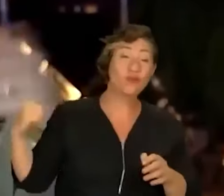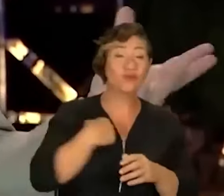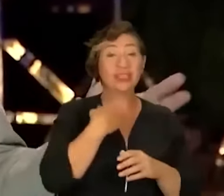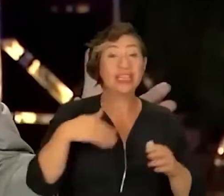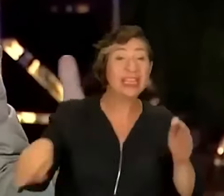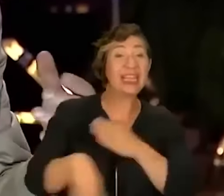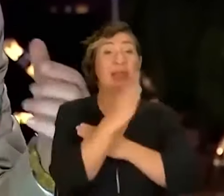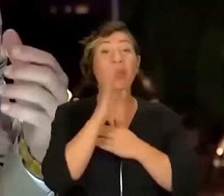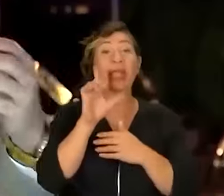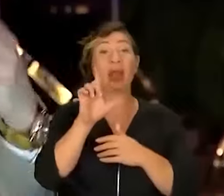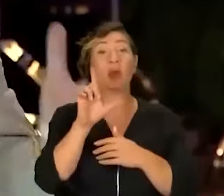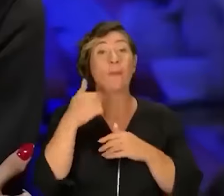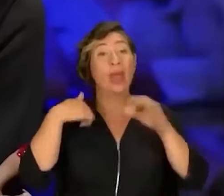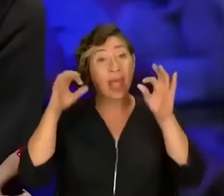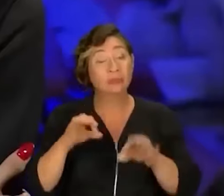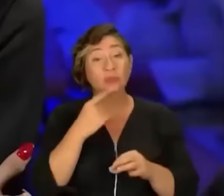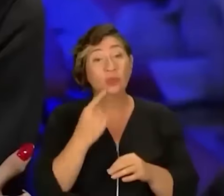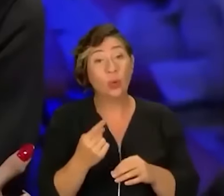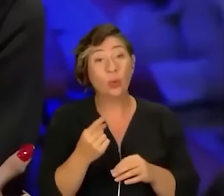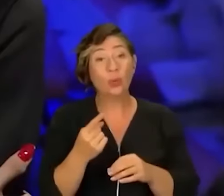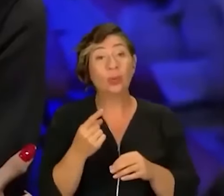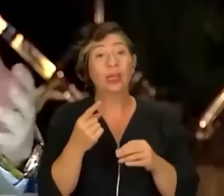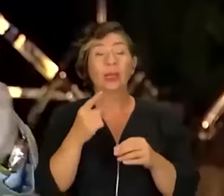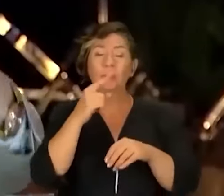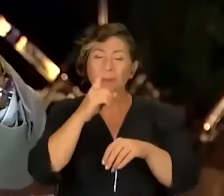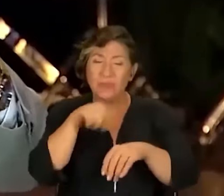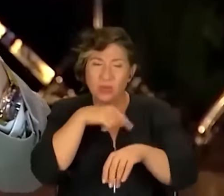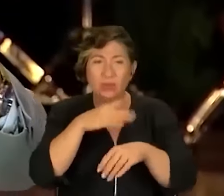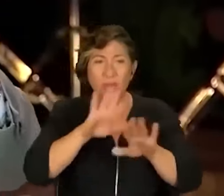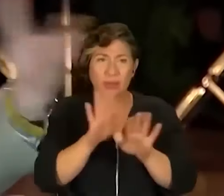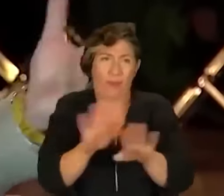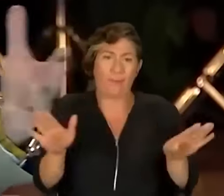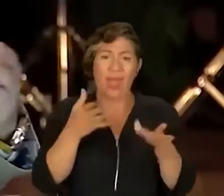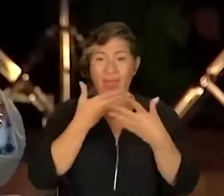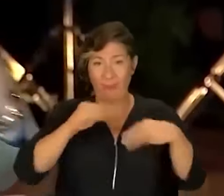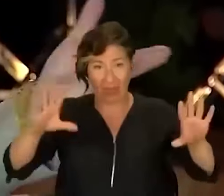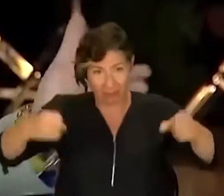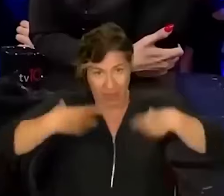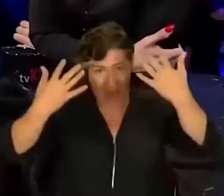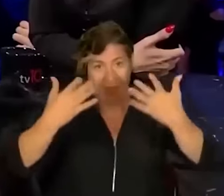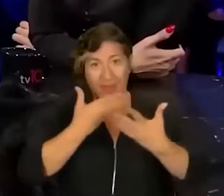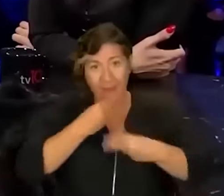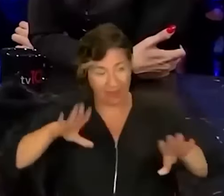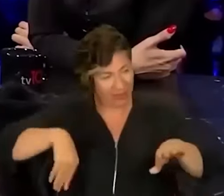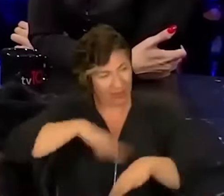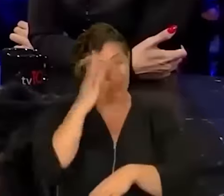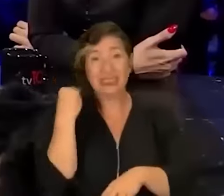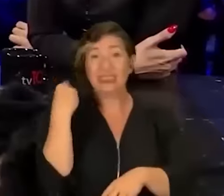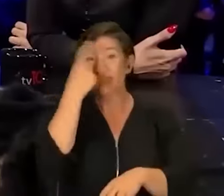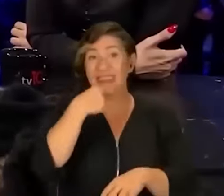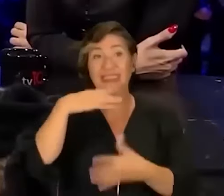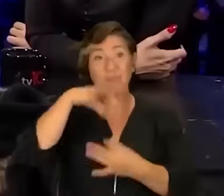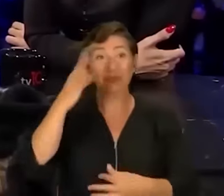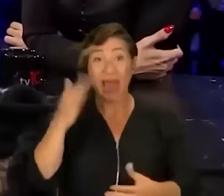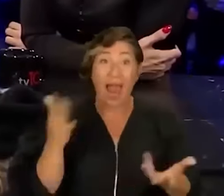ve gitmek gerekiyor Yani ben bunu hep söylüyorum hep söylüyorum ya bir süre sonra tamam artık emekli edin ya emekli edin gönderin yeni tipler